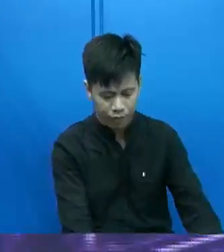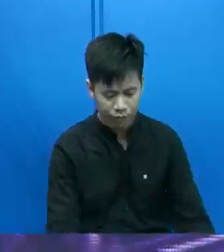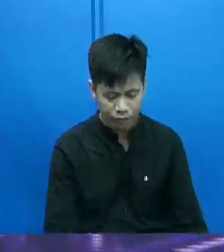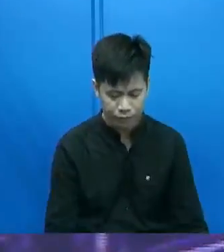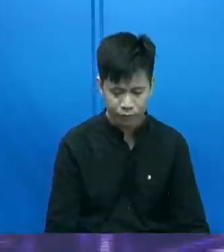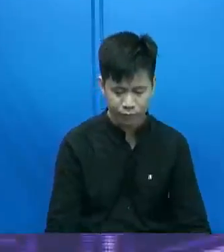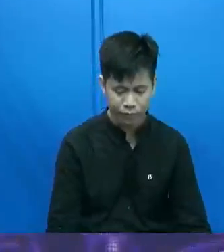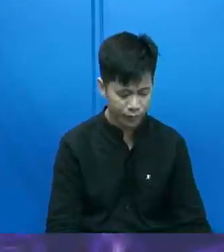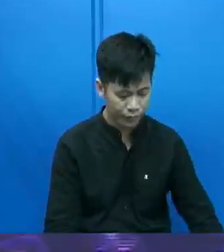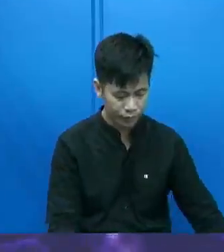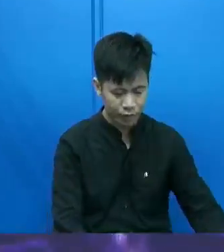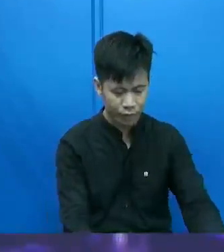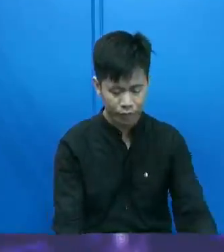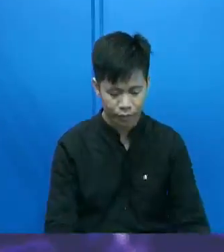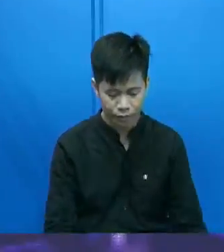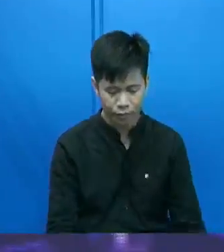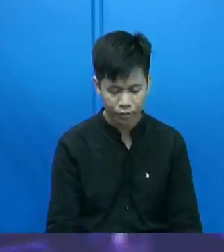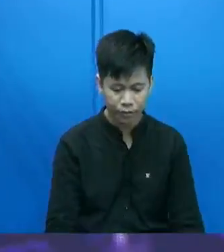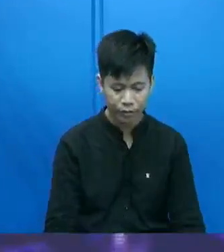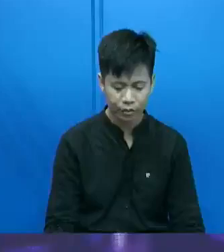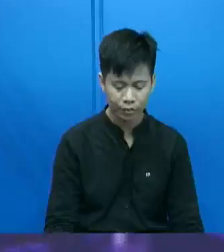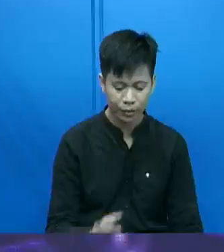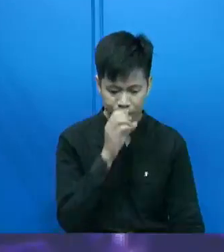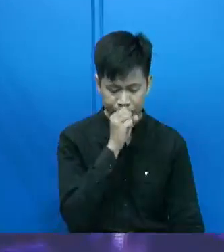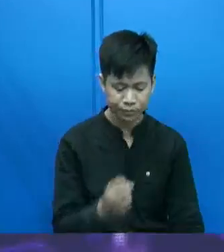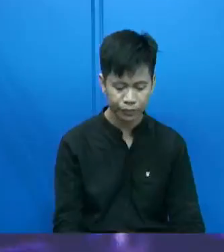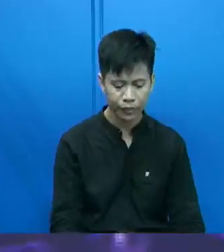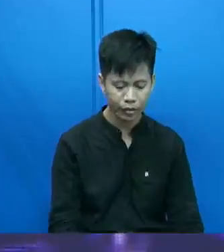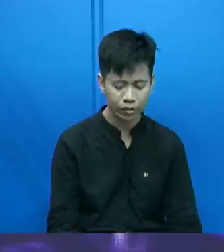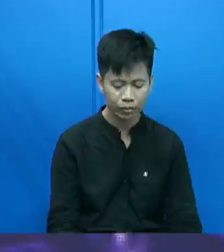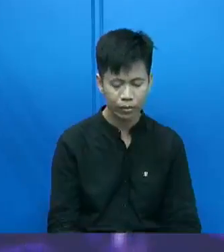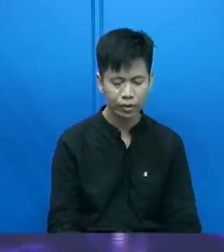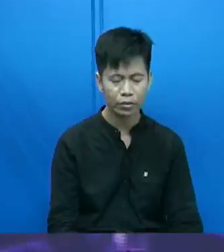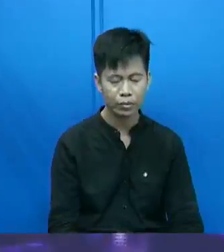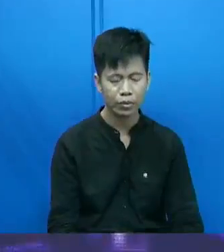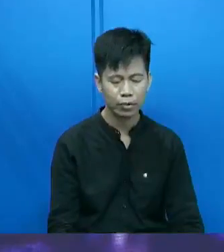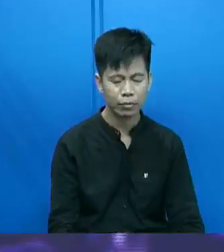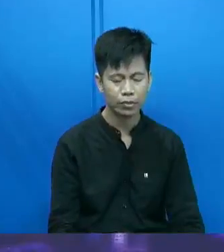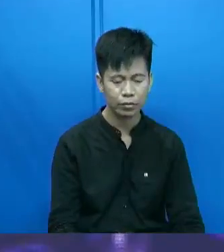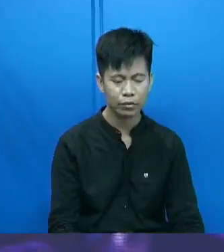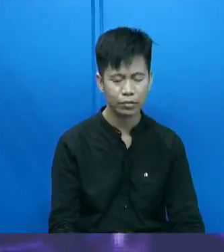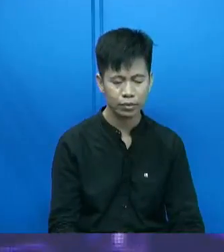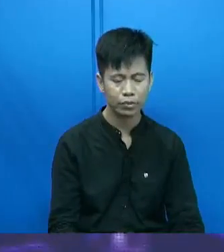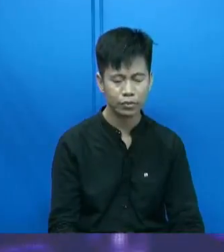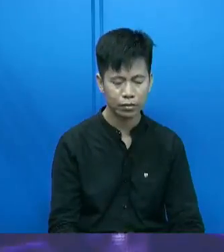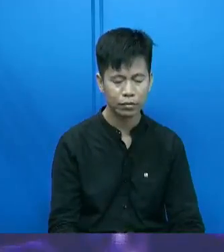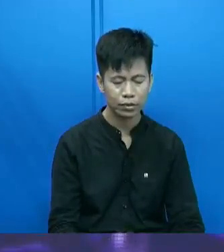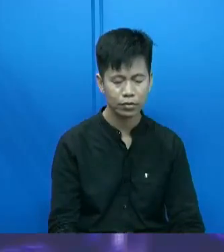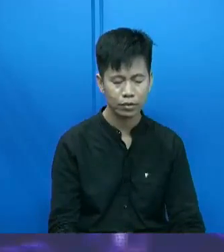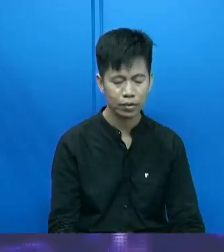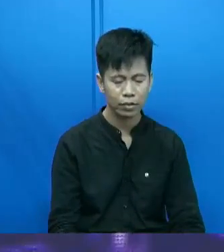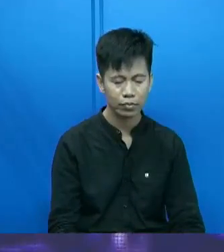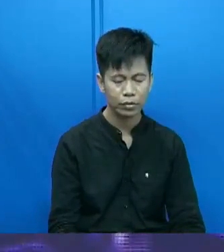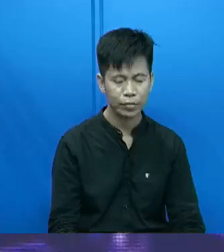الحمد ولك الشكر كما ينبغي لجلالك الكريم ولعظيم سلطانك. اللهم صل وسلم وبارك على رسولك الكريم نبيك الامين سيدنا محمد